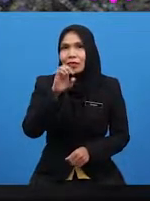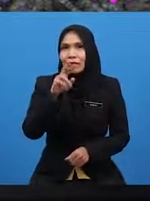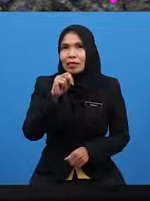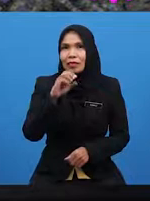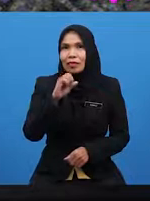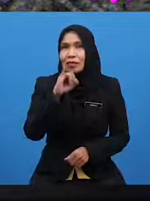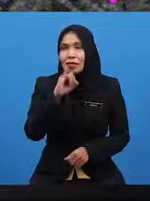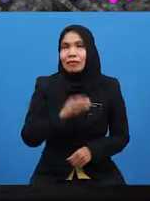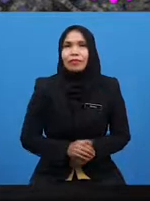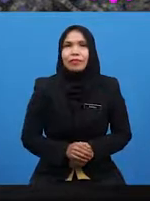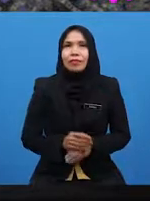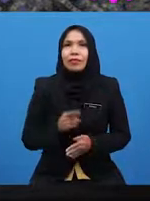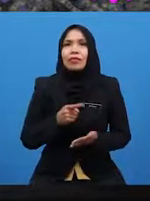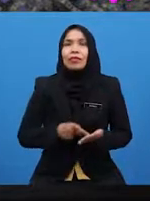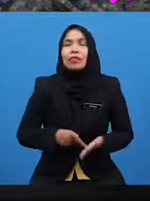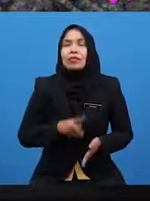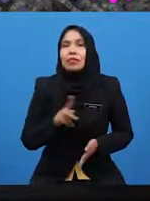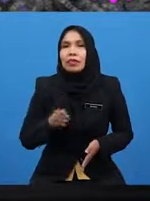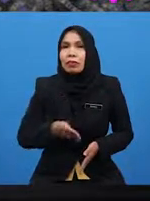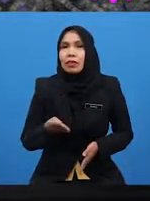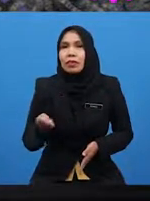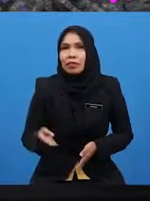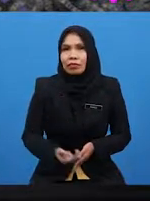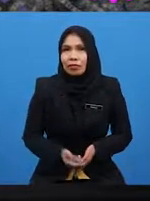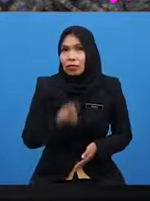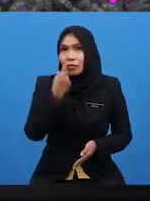Apakah bahan yang digunakan untuk menghasilkan karya ini?